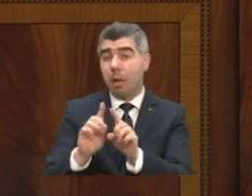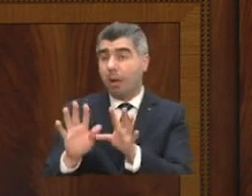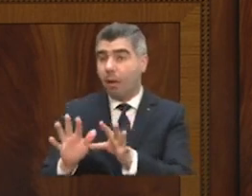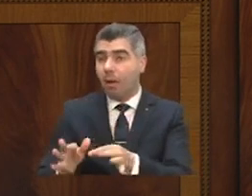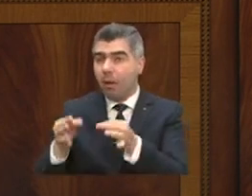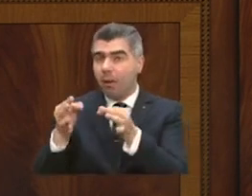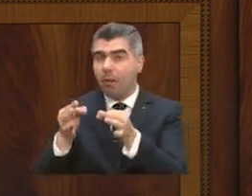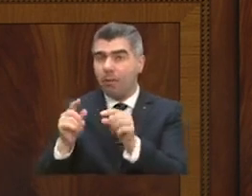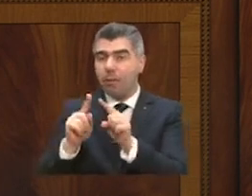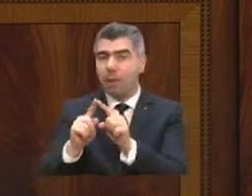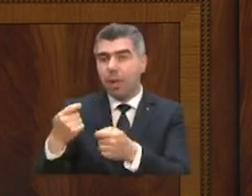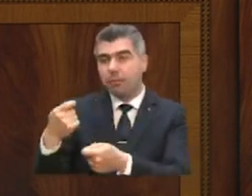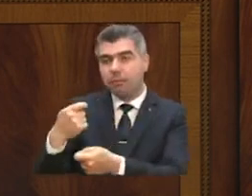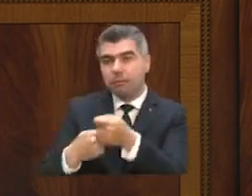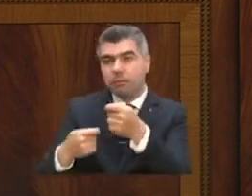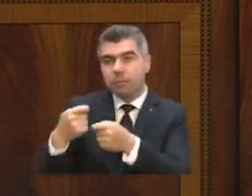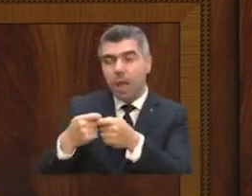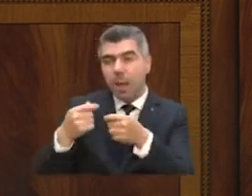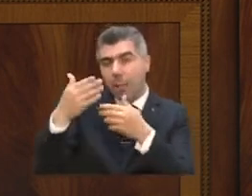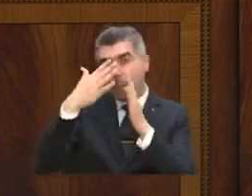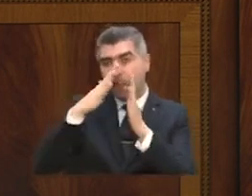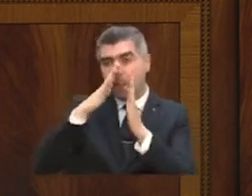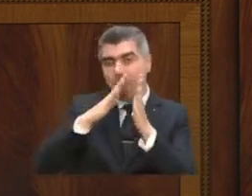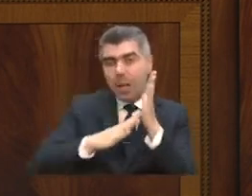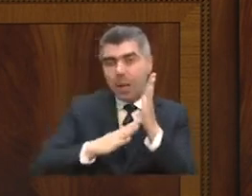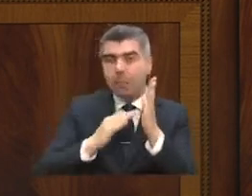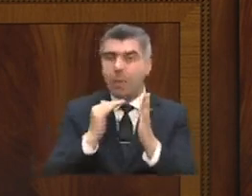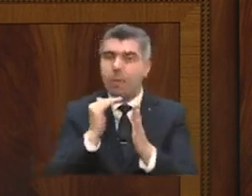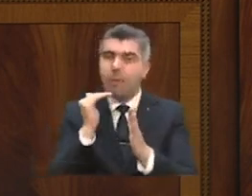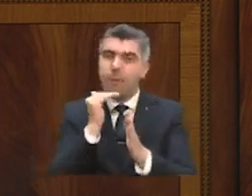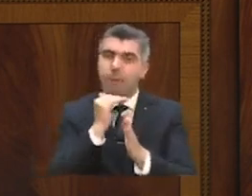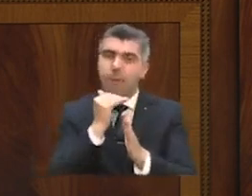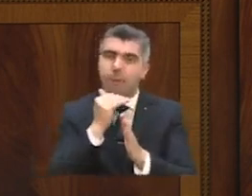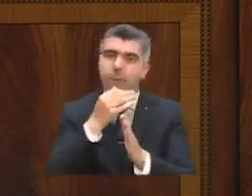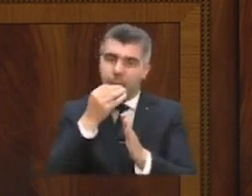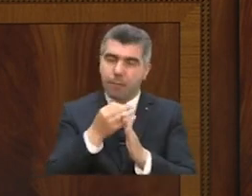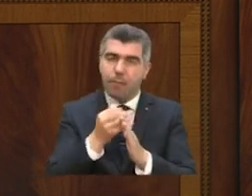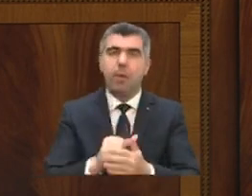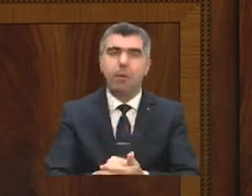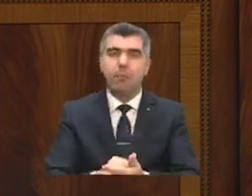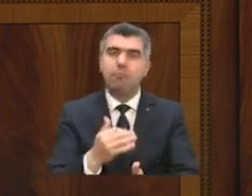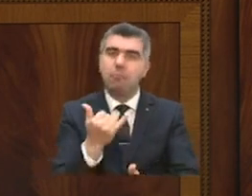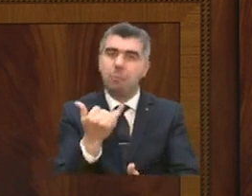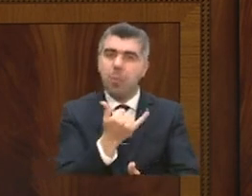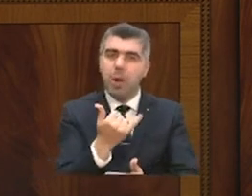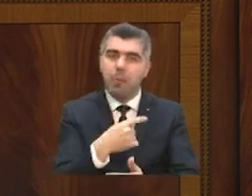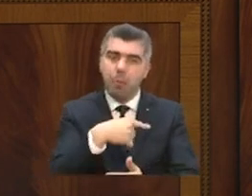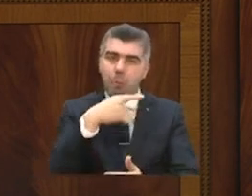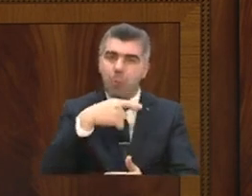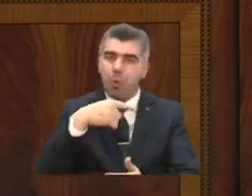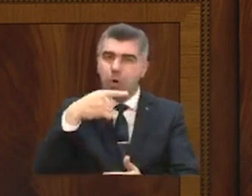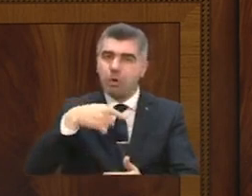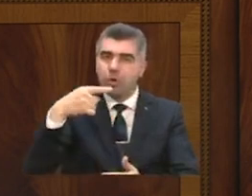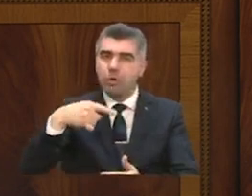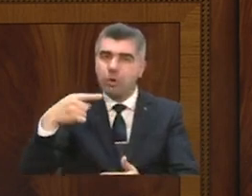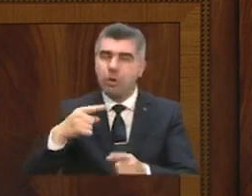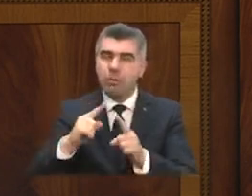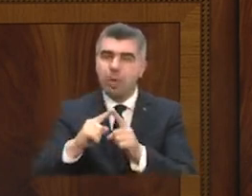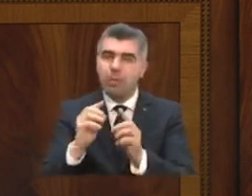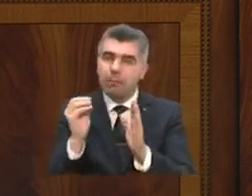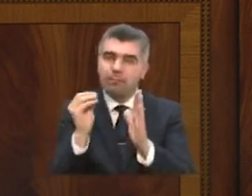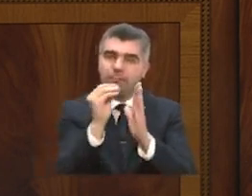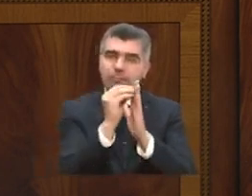يستعيد الاقتصاد الوطني عافيته بشكل سريع، وهو ما تؤكده المؤشرات المسجلة نهاية